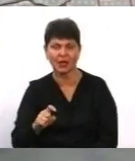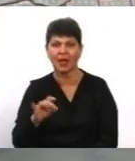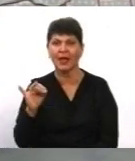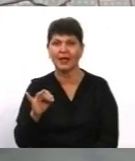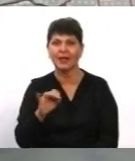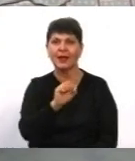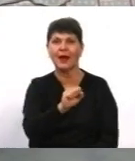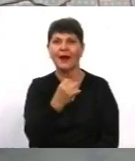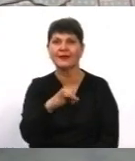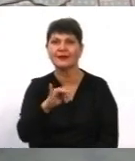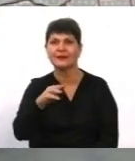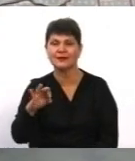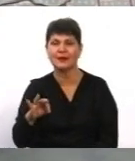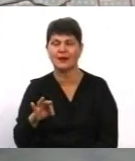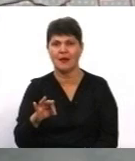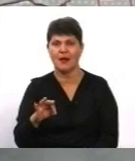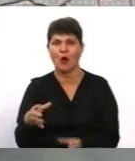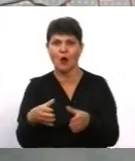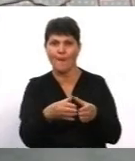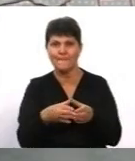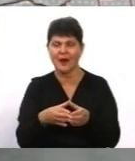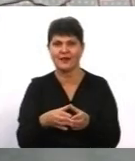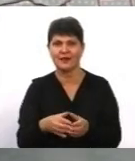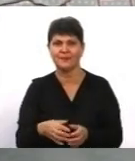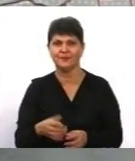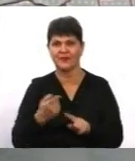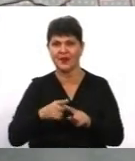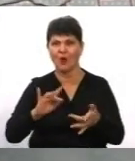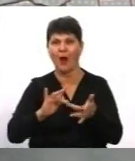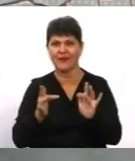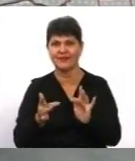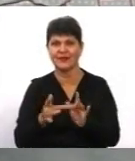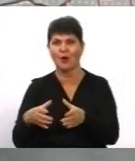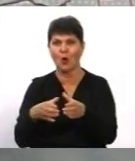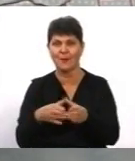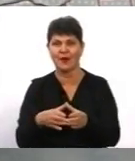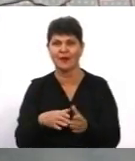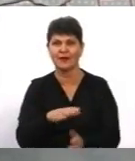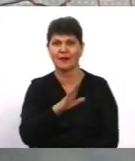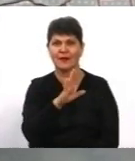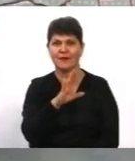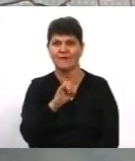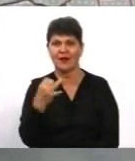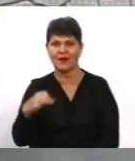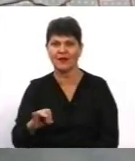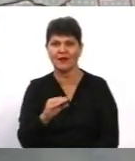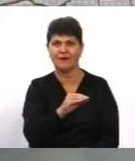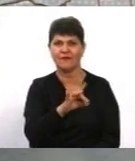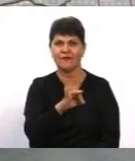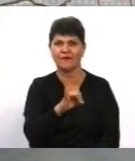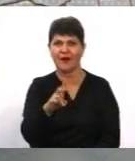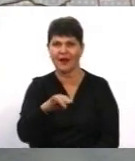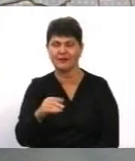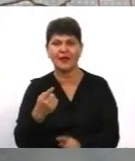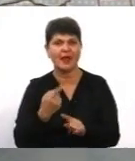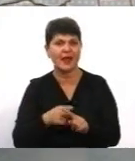IT-компанія MemCrab. Ну, IT, вони зазвичай байк-френдлі, то є ні для кого не секрет,